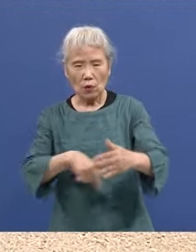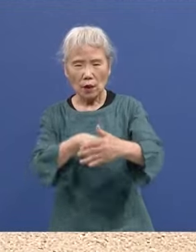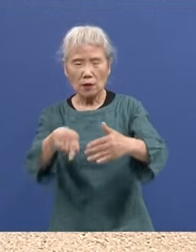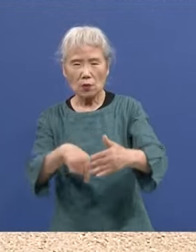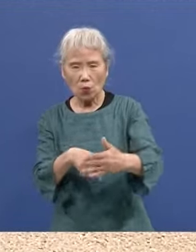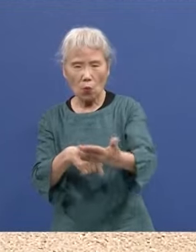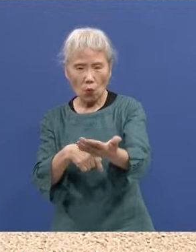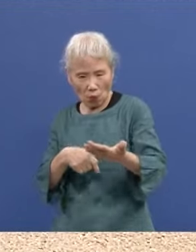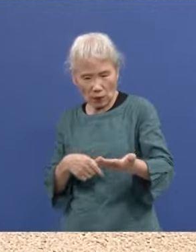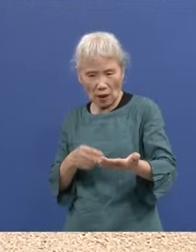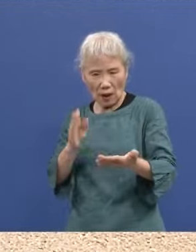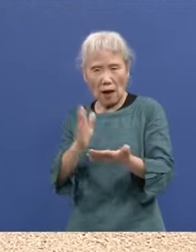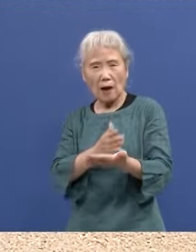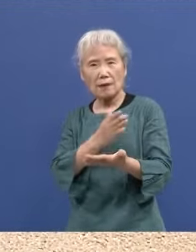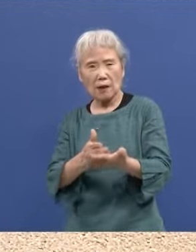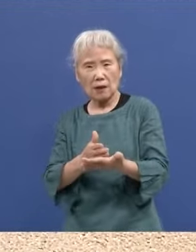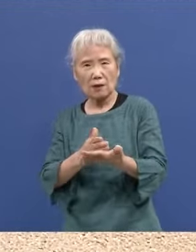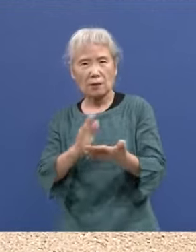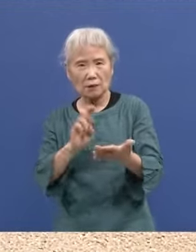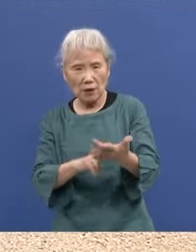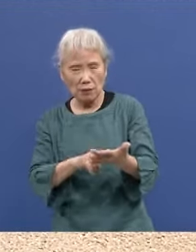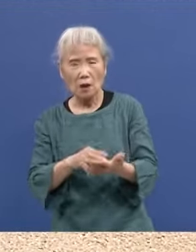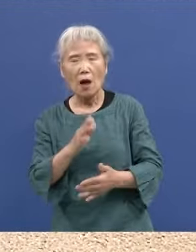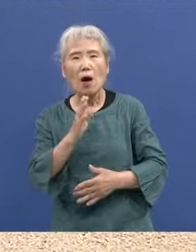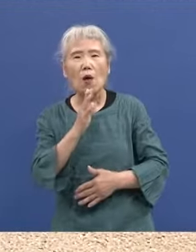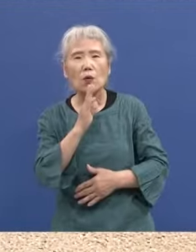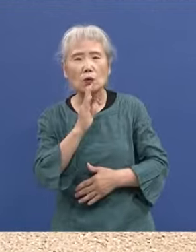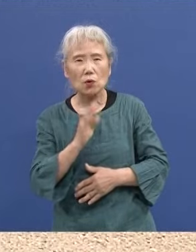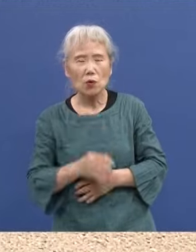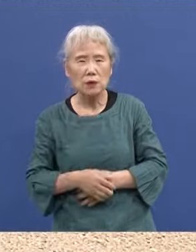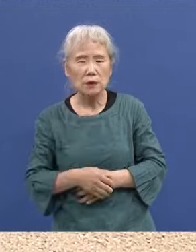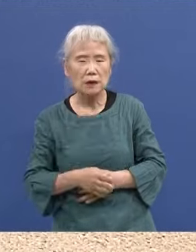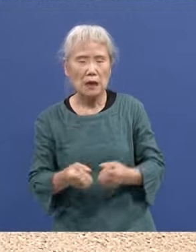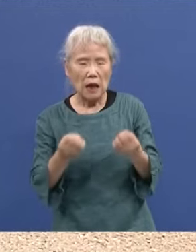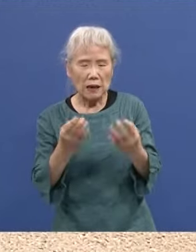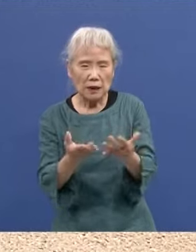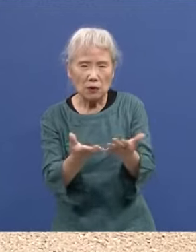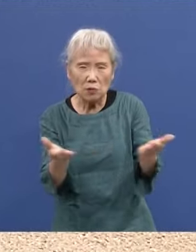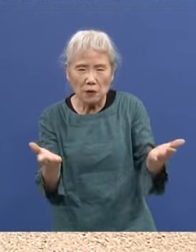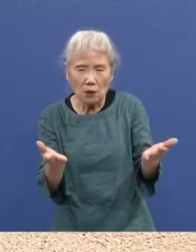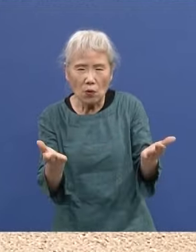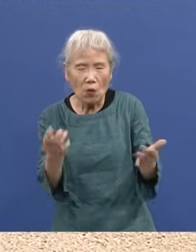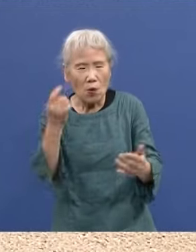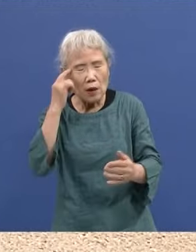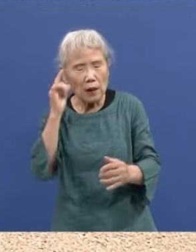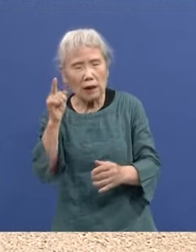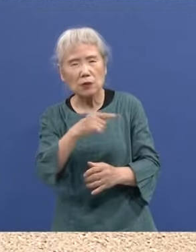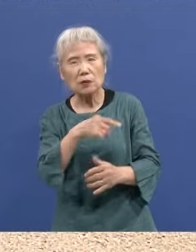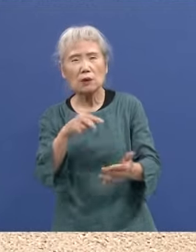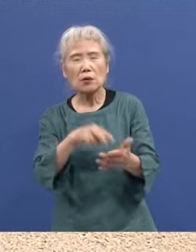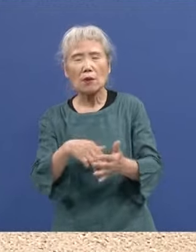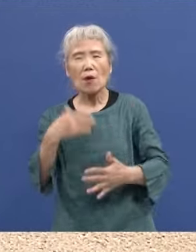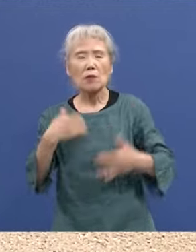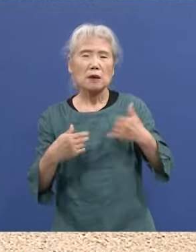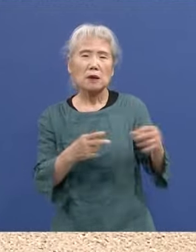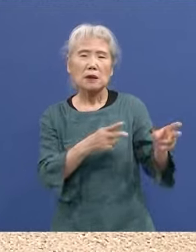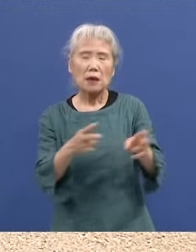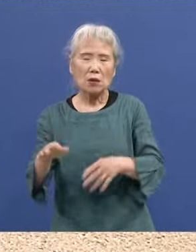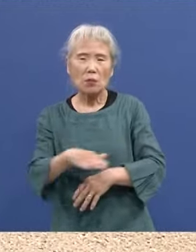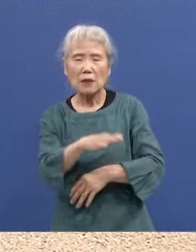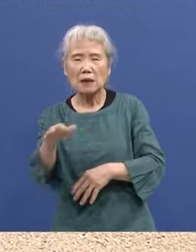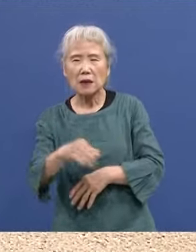的に判断をしています。 本当に新規出店を考えている方にとっては嬉しい制度ですから、皆さんに利